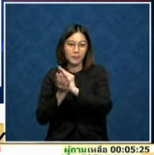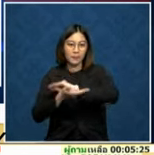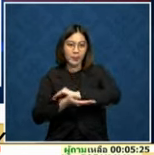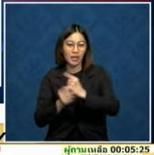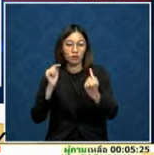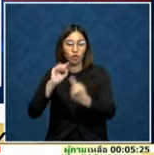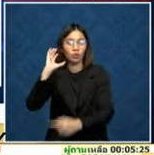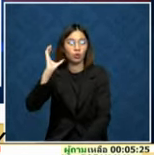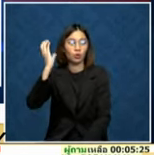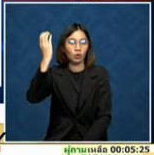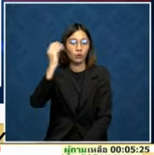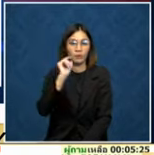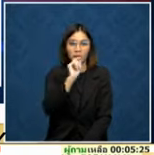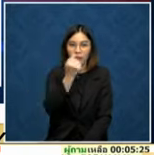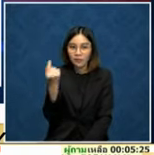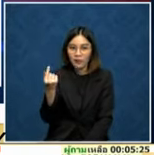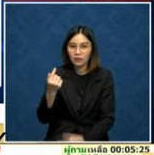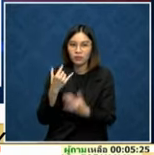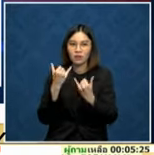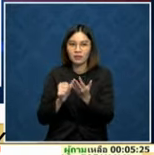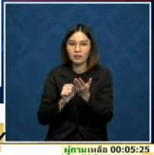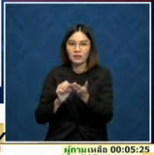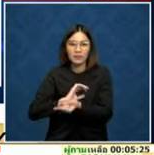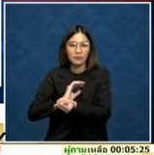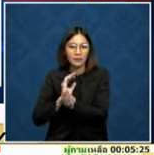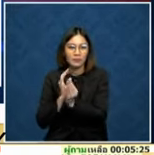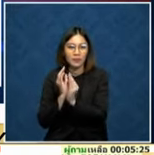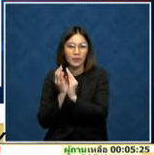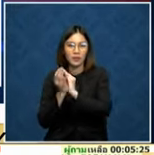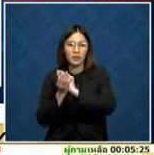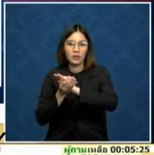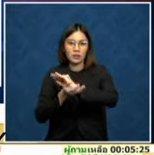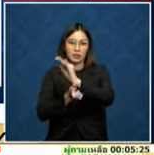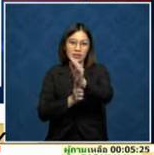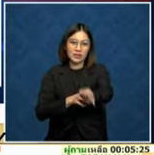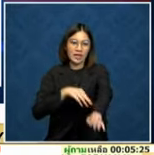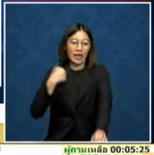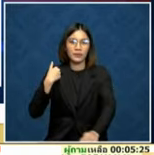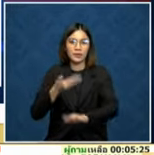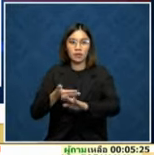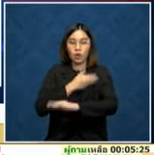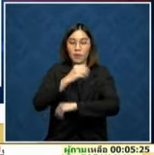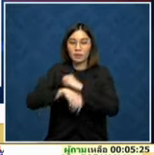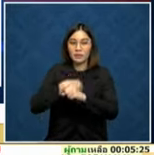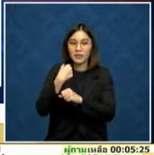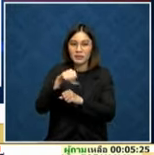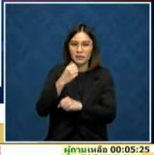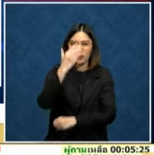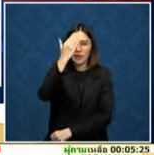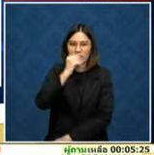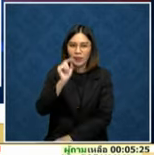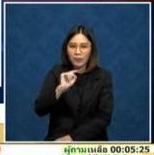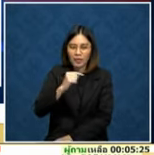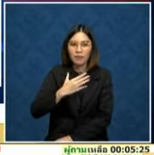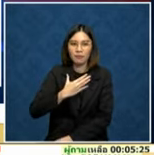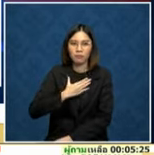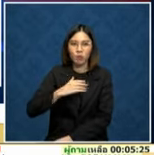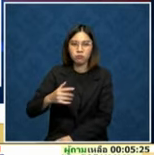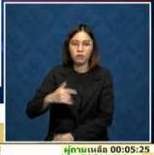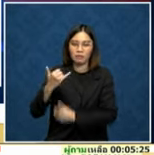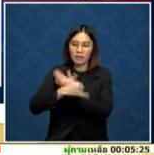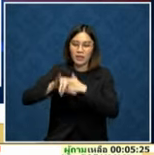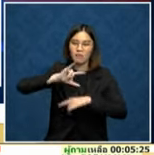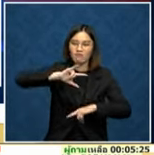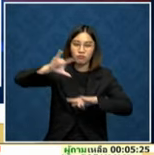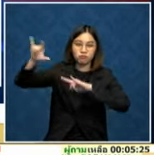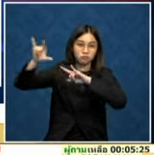ของโลกส Intell้เรมีกปตวเช้ากในช่วง 10 ปทผ่านมามที่มาที่ไปทำไมผมตตเดนทไปตาก wtedy้